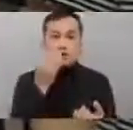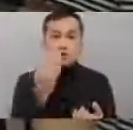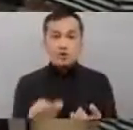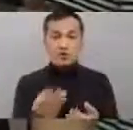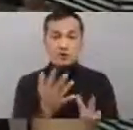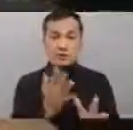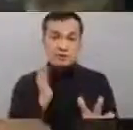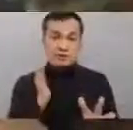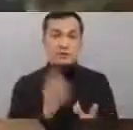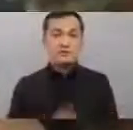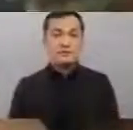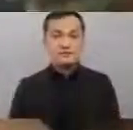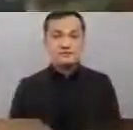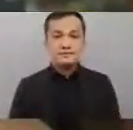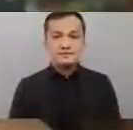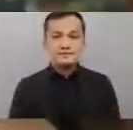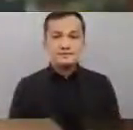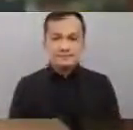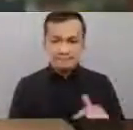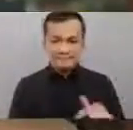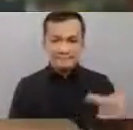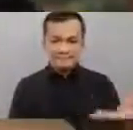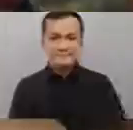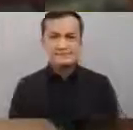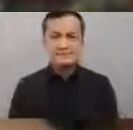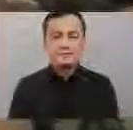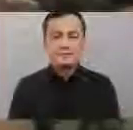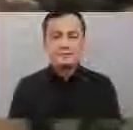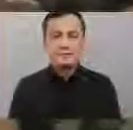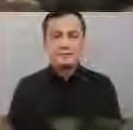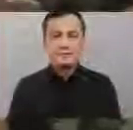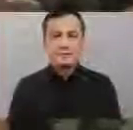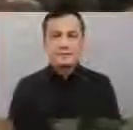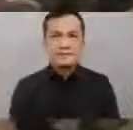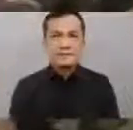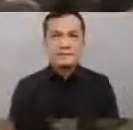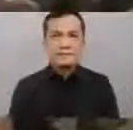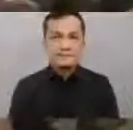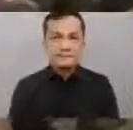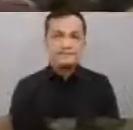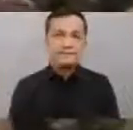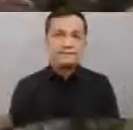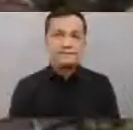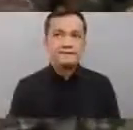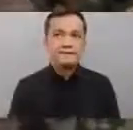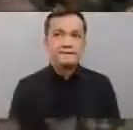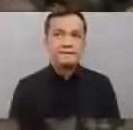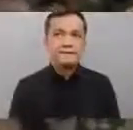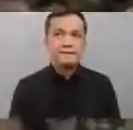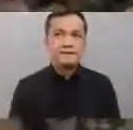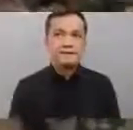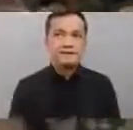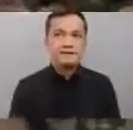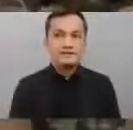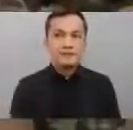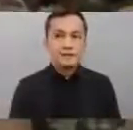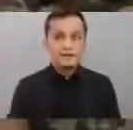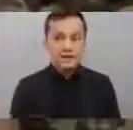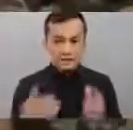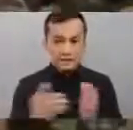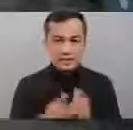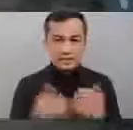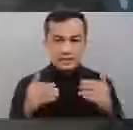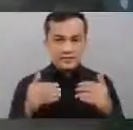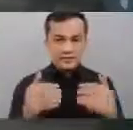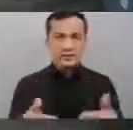gulay na si Jesse. Ikinatuwa niya na wala siyang naranasan na side effect. Hindi niya maitanggi ang pag-aalala sa pagkalat ng Delta variant